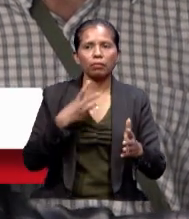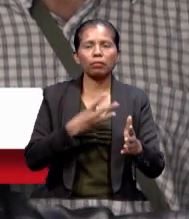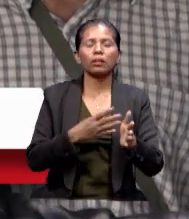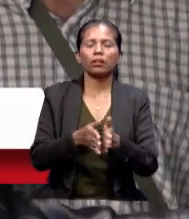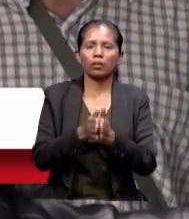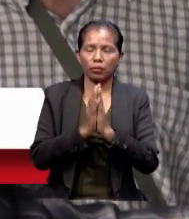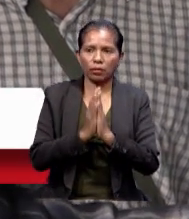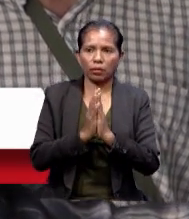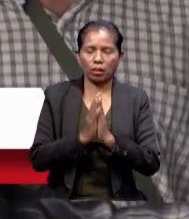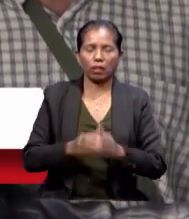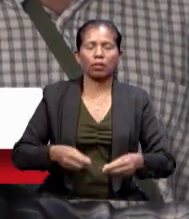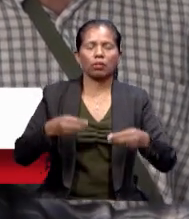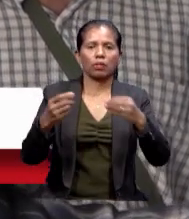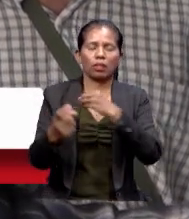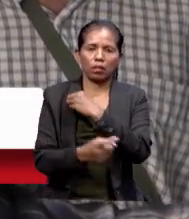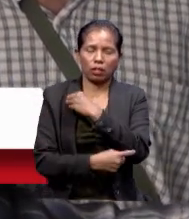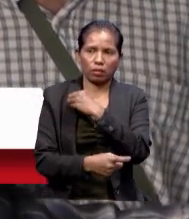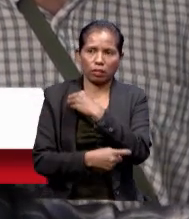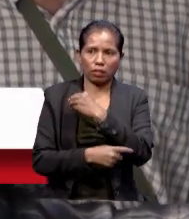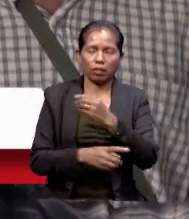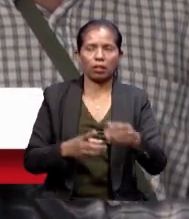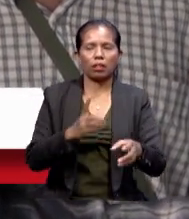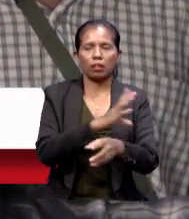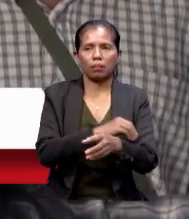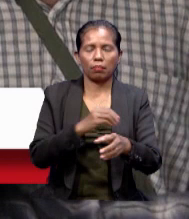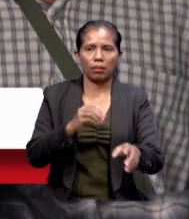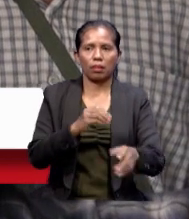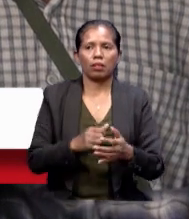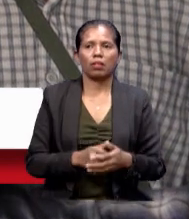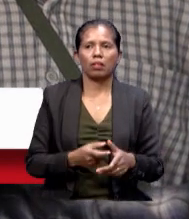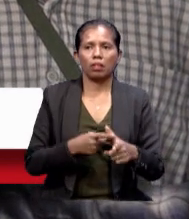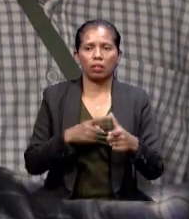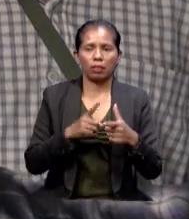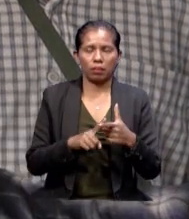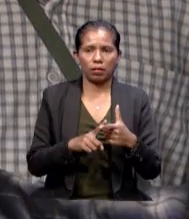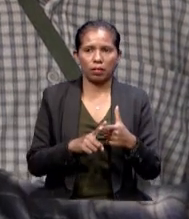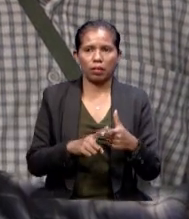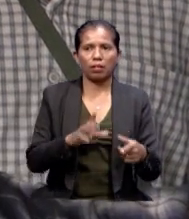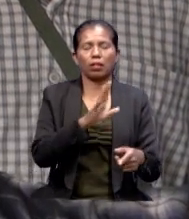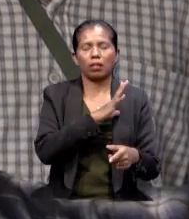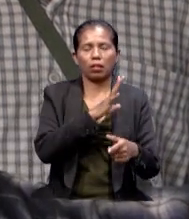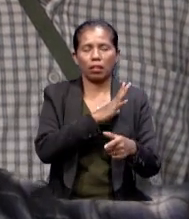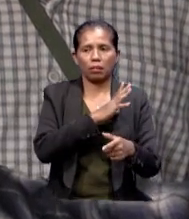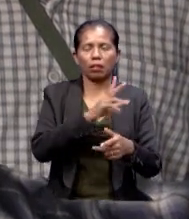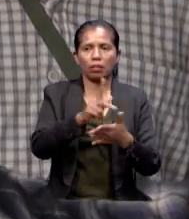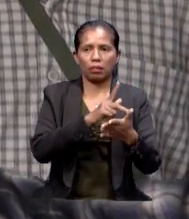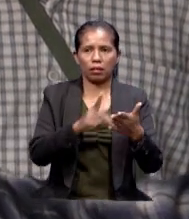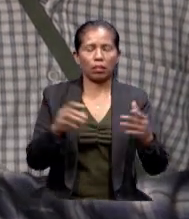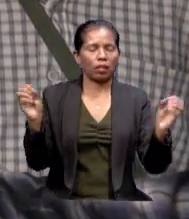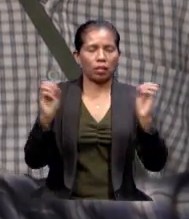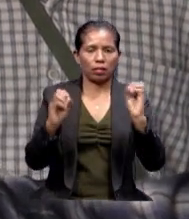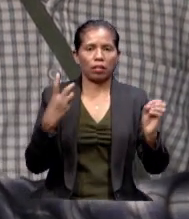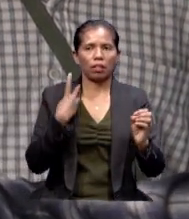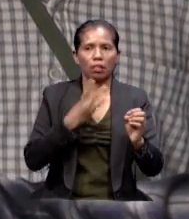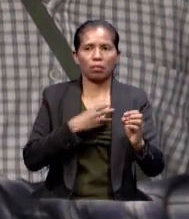fo sansang aplika, sansang disipliner provisionalmente, i depois maka hein proses kriminal. I lau se to Biden kami